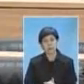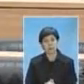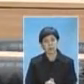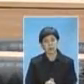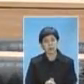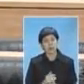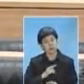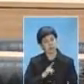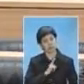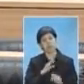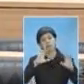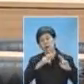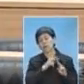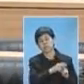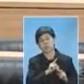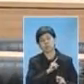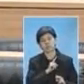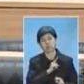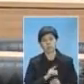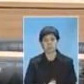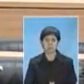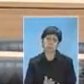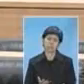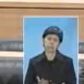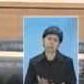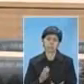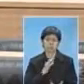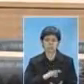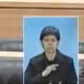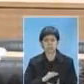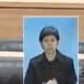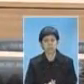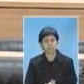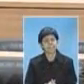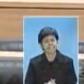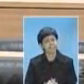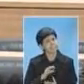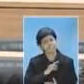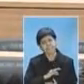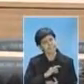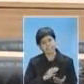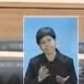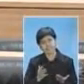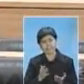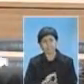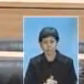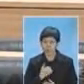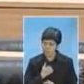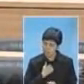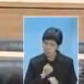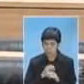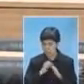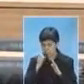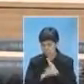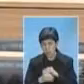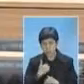องค์ประชุมเป็นหน้าที่ของรัฐบาลเพราะฉะนั้นเนี่ยเป็นการที่ใส่ร้ายนะคะต้องให้ท่านถอนนะ